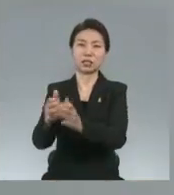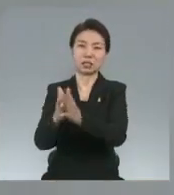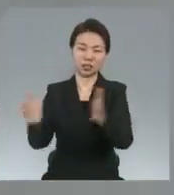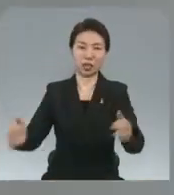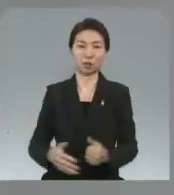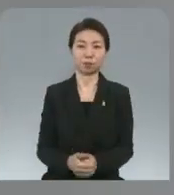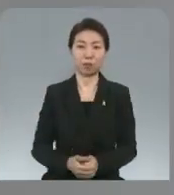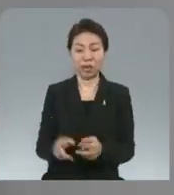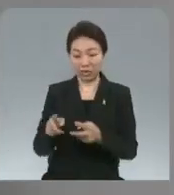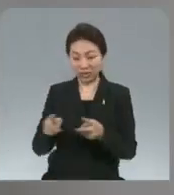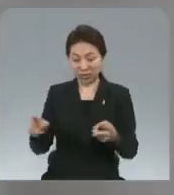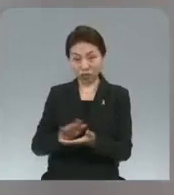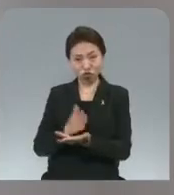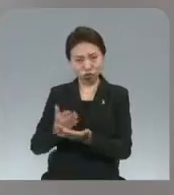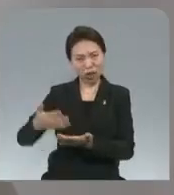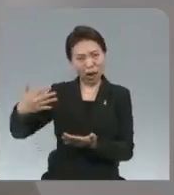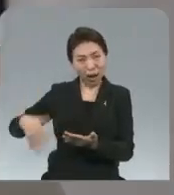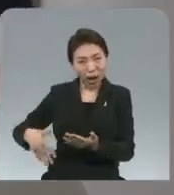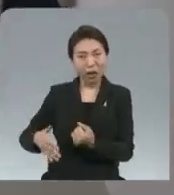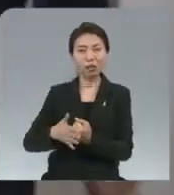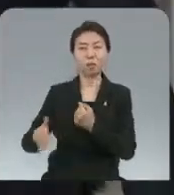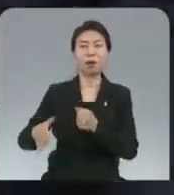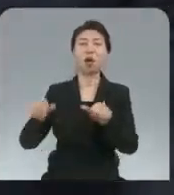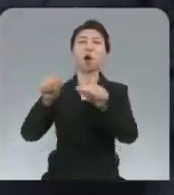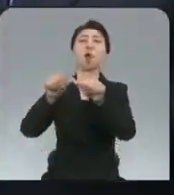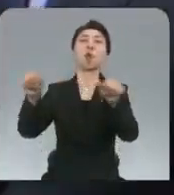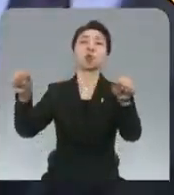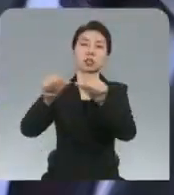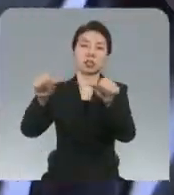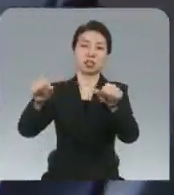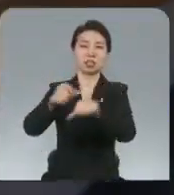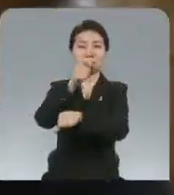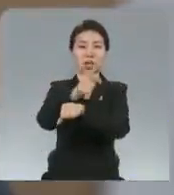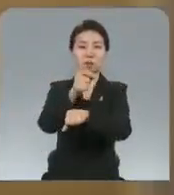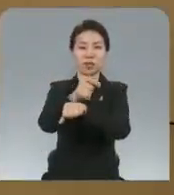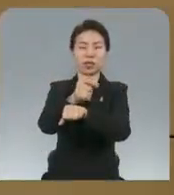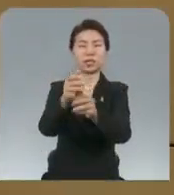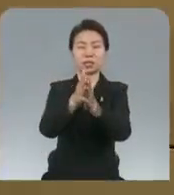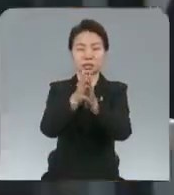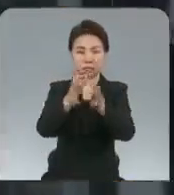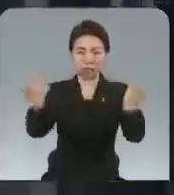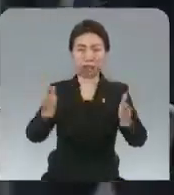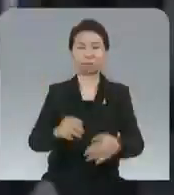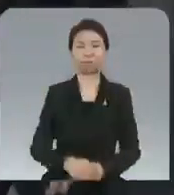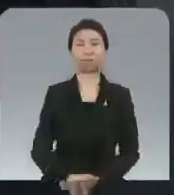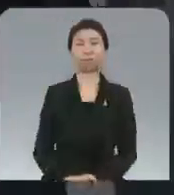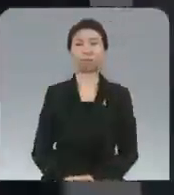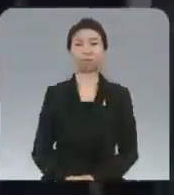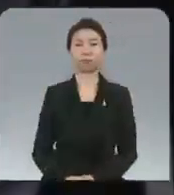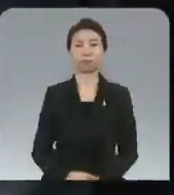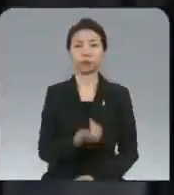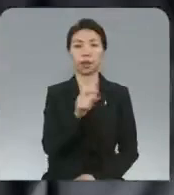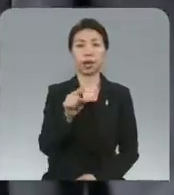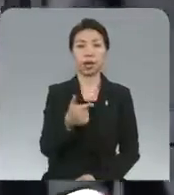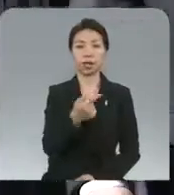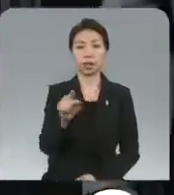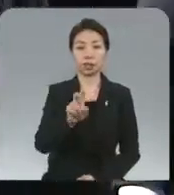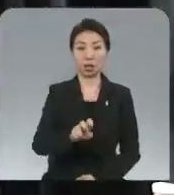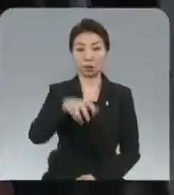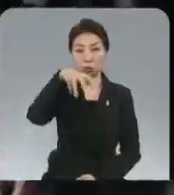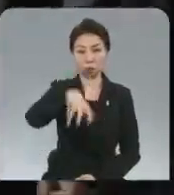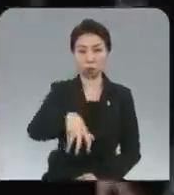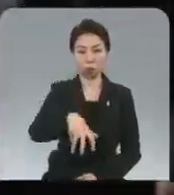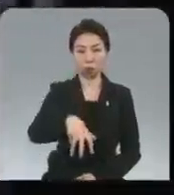расположена резиденция чонвадэ избранный президент юнцу гель начнет работать во временом офисе на